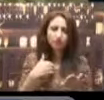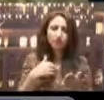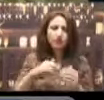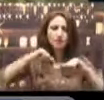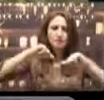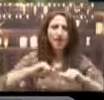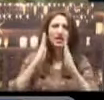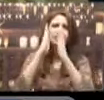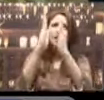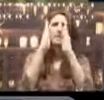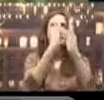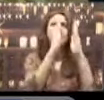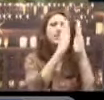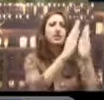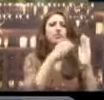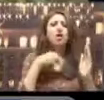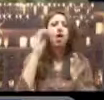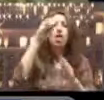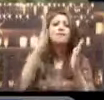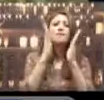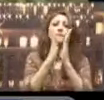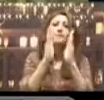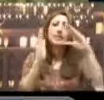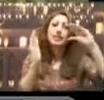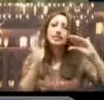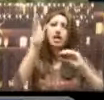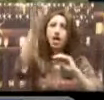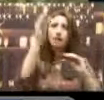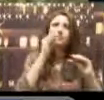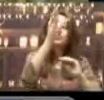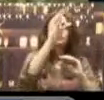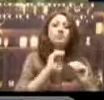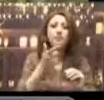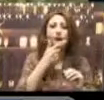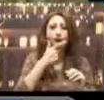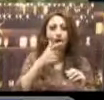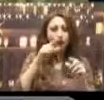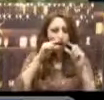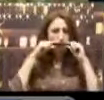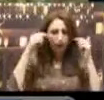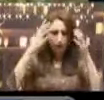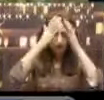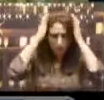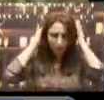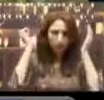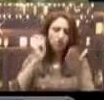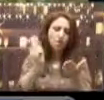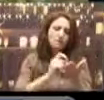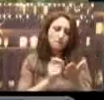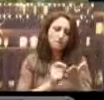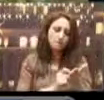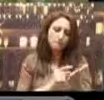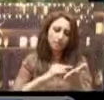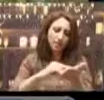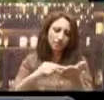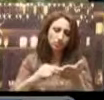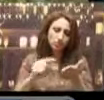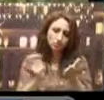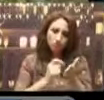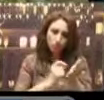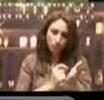انا والنسبيه، وانا كنت بدات يعني اشوف الاخ اينشتاين ده، ففتحت اول صفحه لقيت مكتوب كلمتين يجننوا